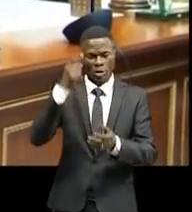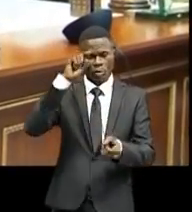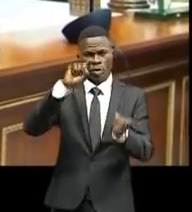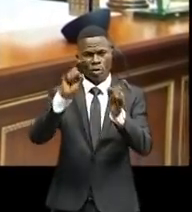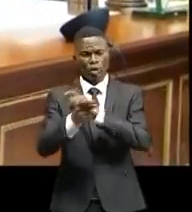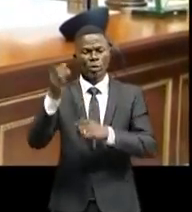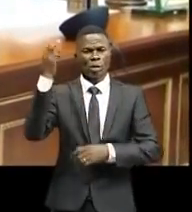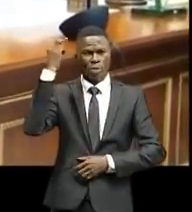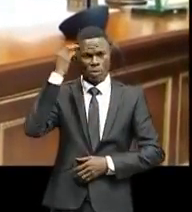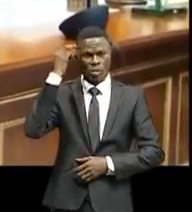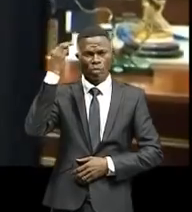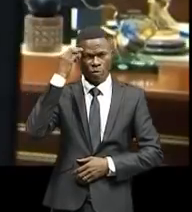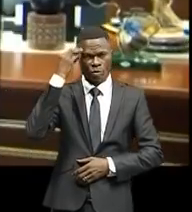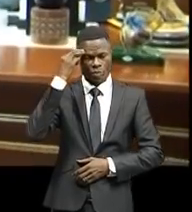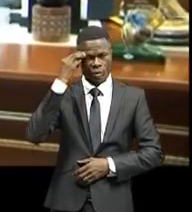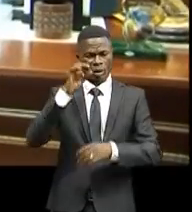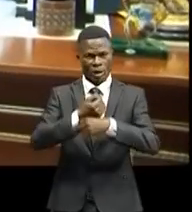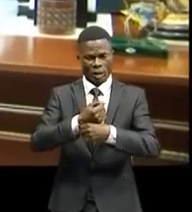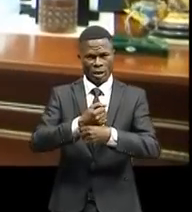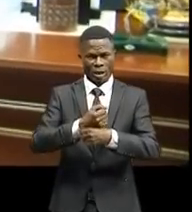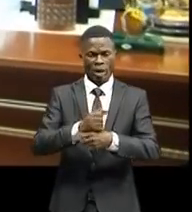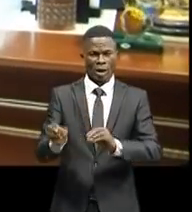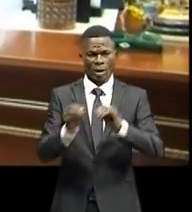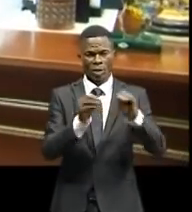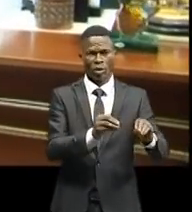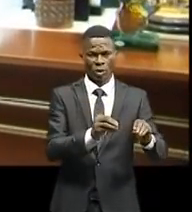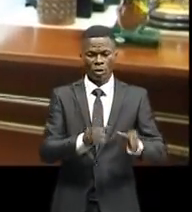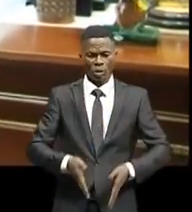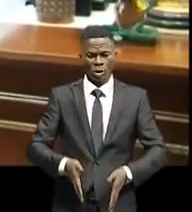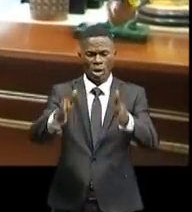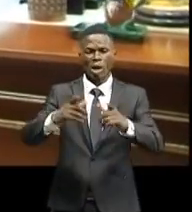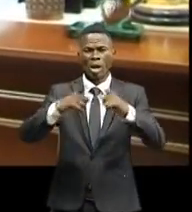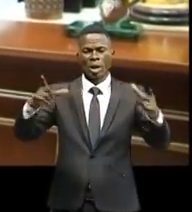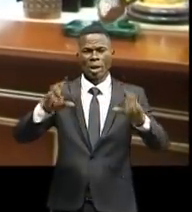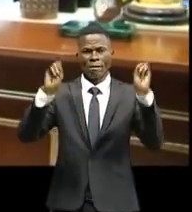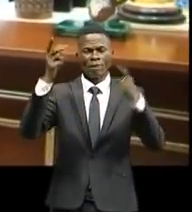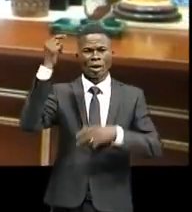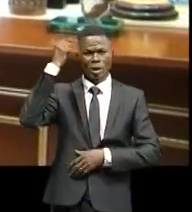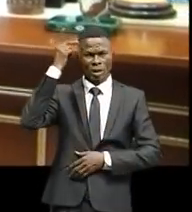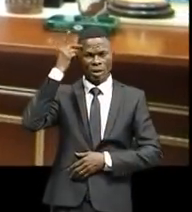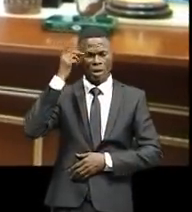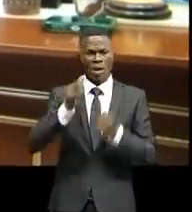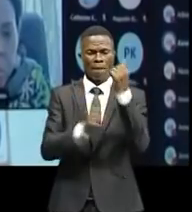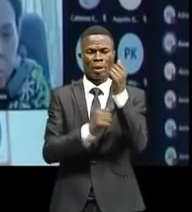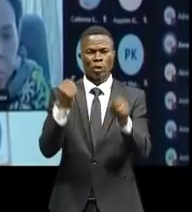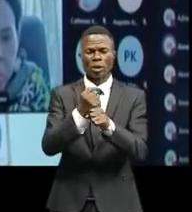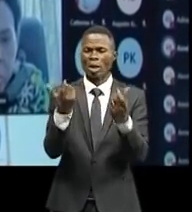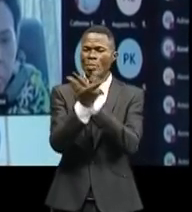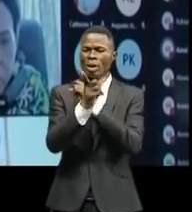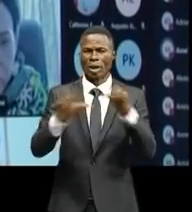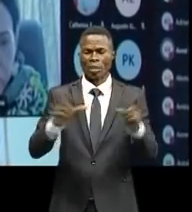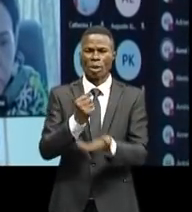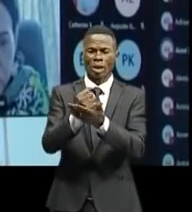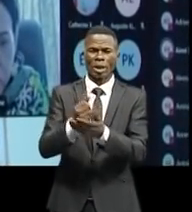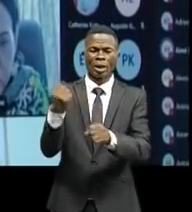de mentalité qui a formé et mis sur pied, sur les grandes artères de la capitale, des volontaires pour aider les services de